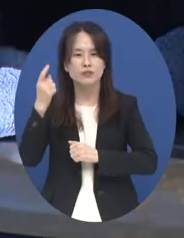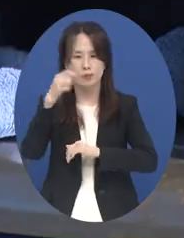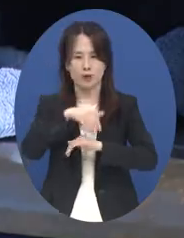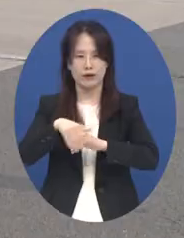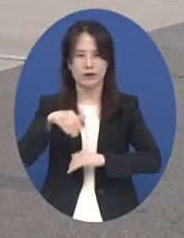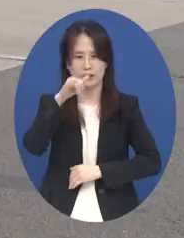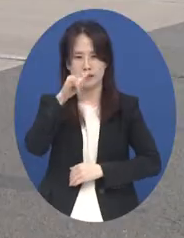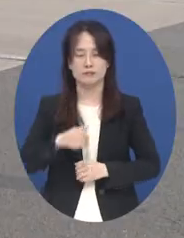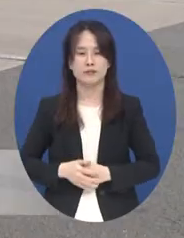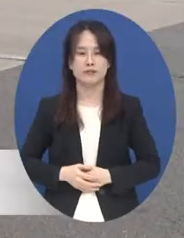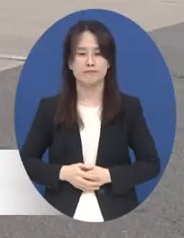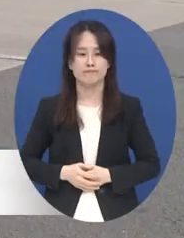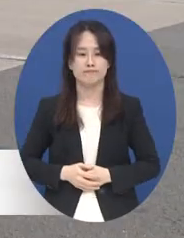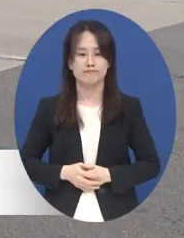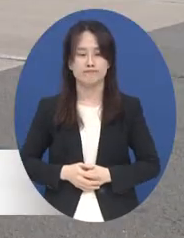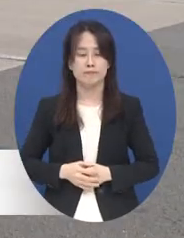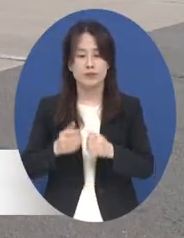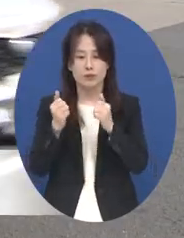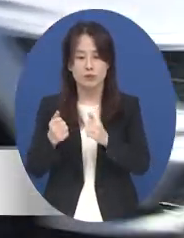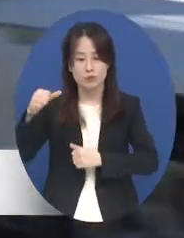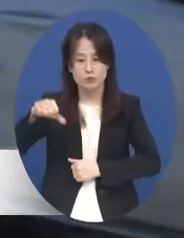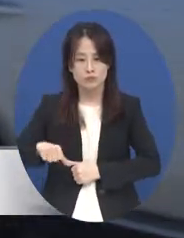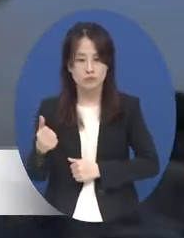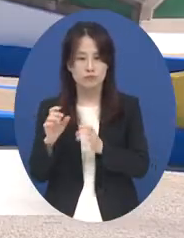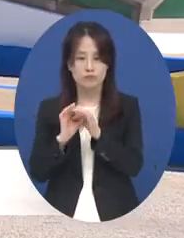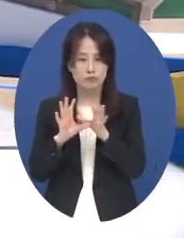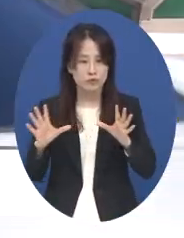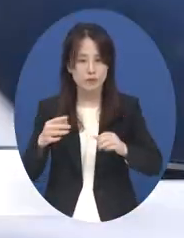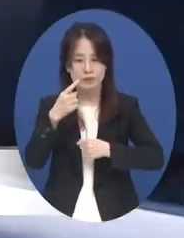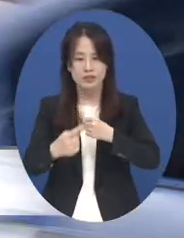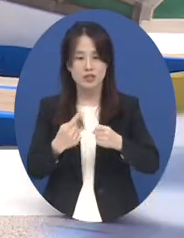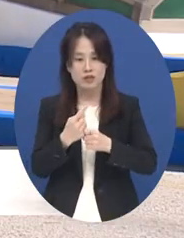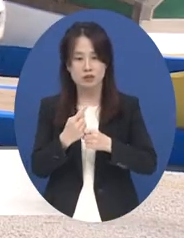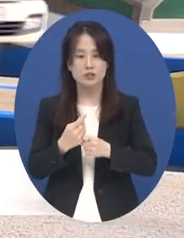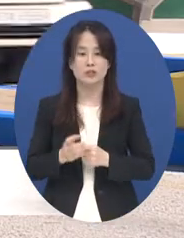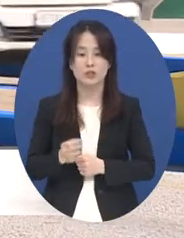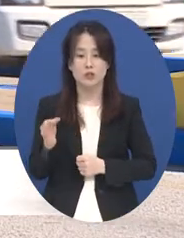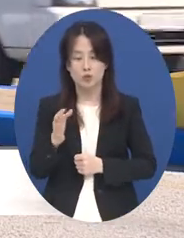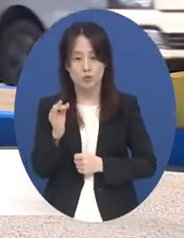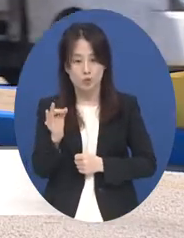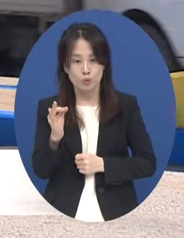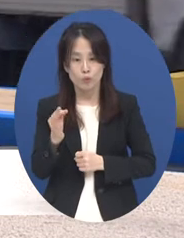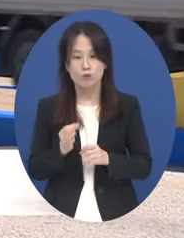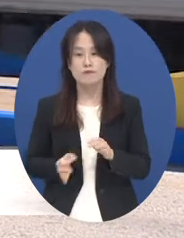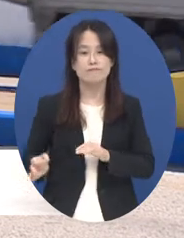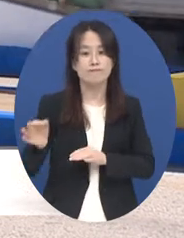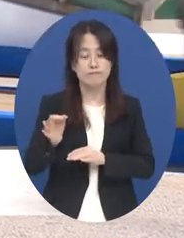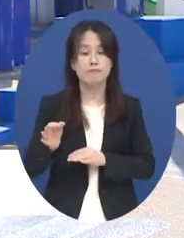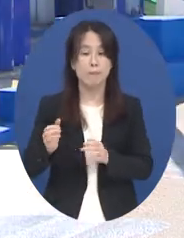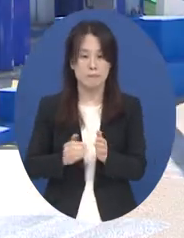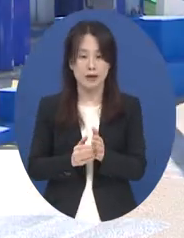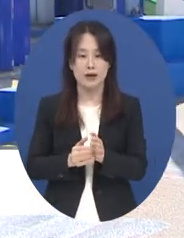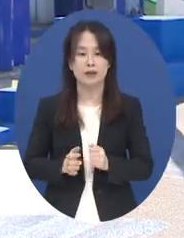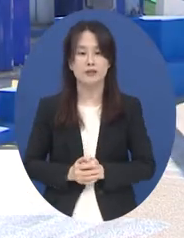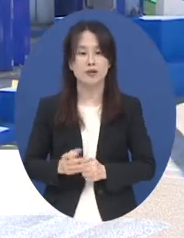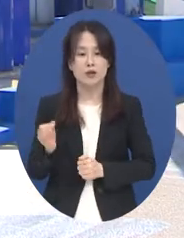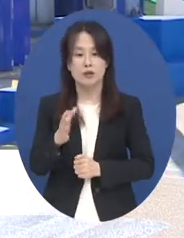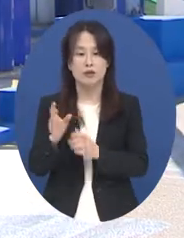방침입니다. 경기도는 소송 결과와 관계없이 1년치 통행료를 운영사 측에 선지급해